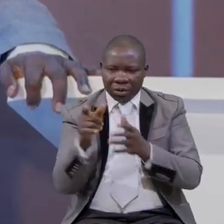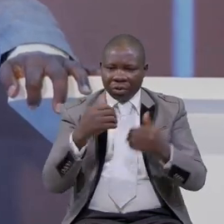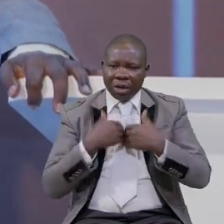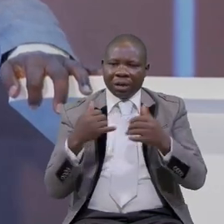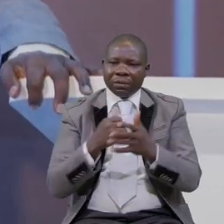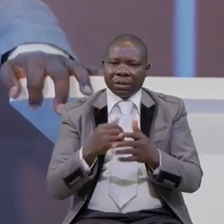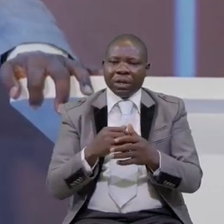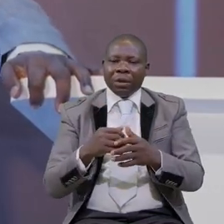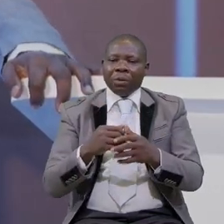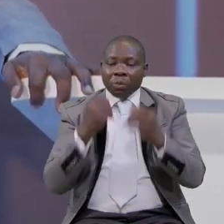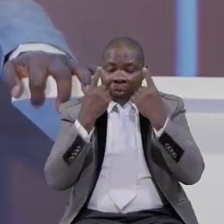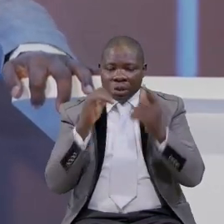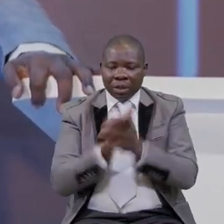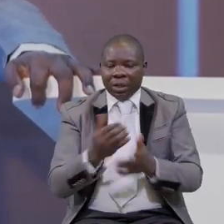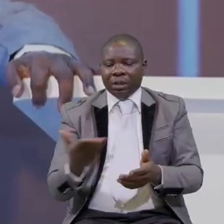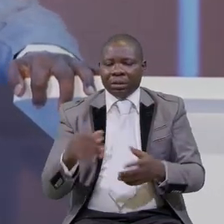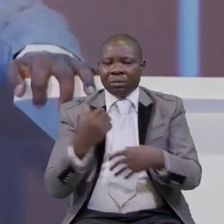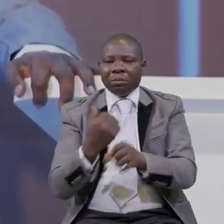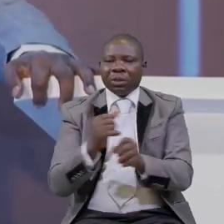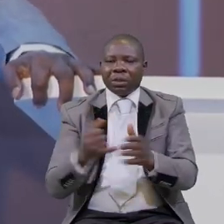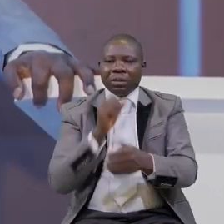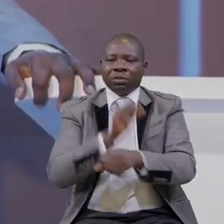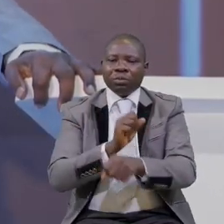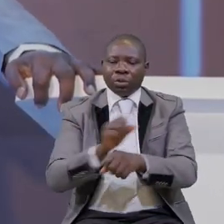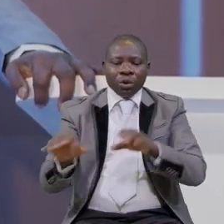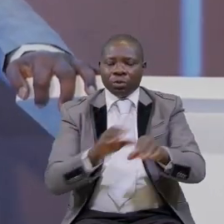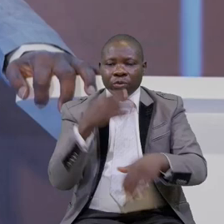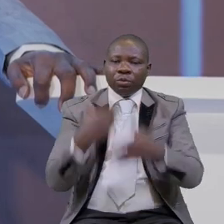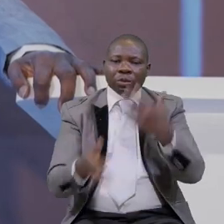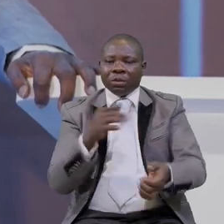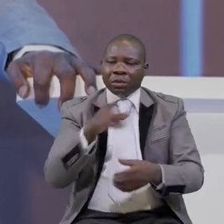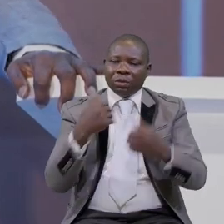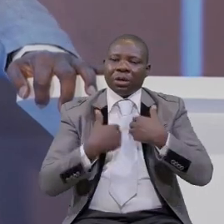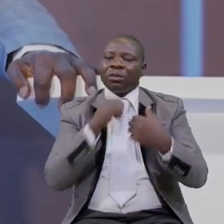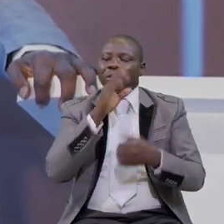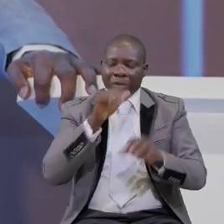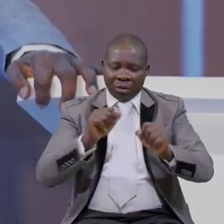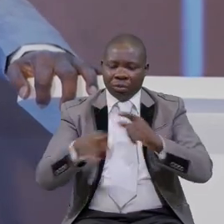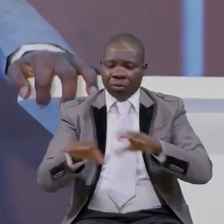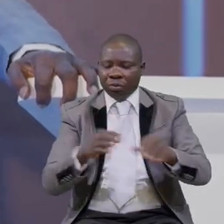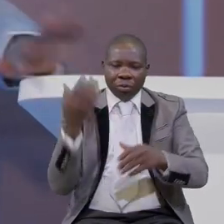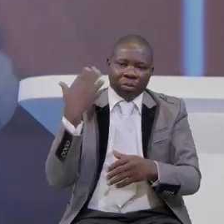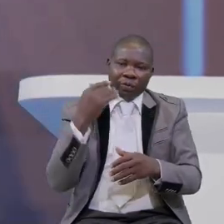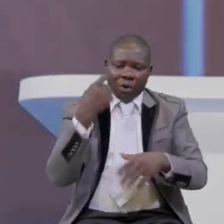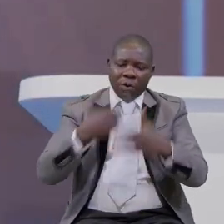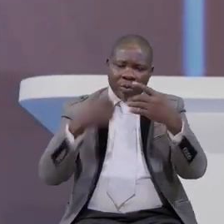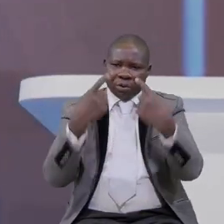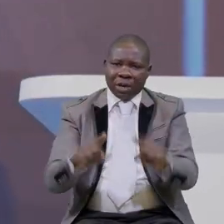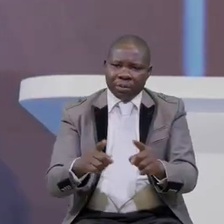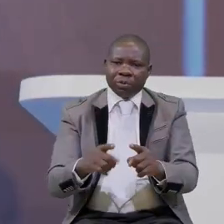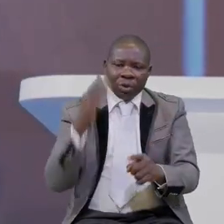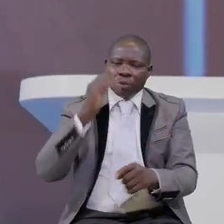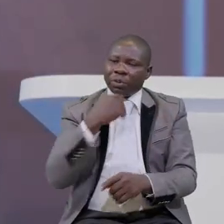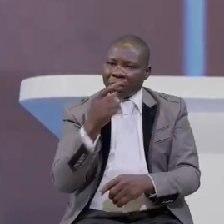foi et que cette chose marche. Prie pour les malades. Fais ce que tu ne faisais pas. Et ce qui